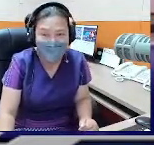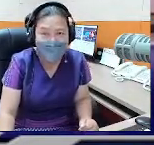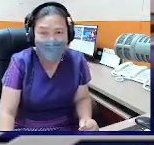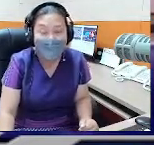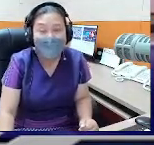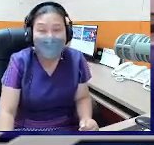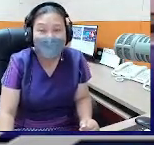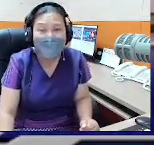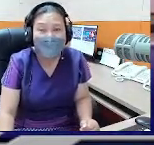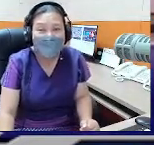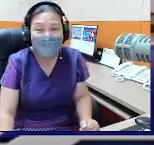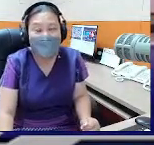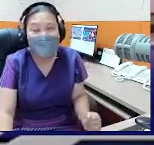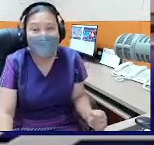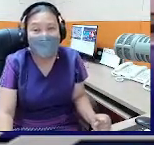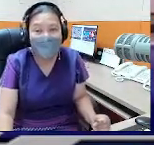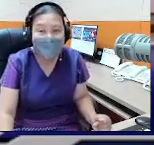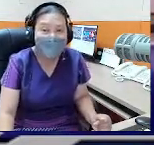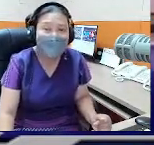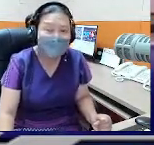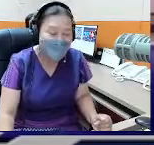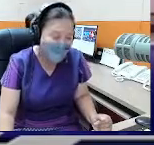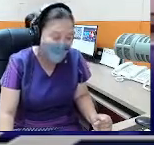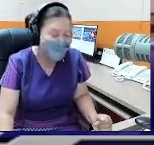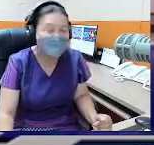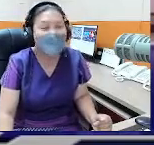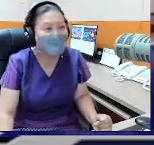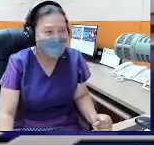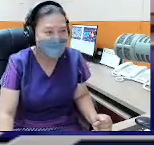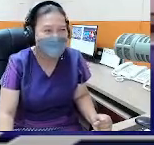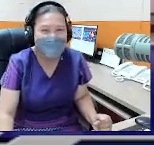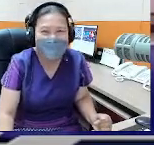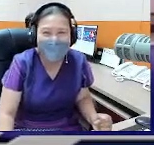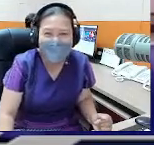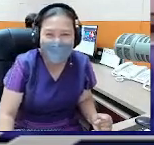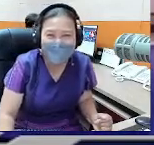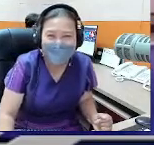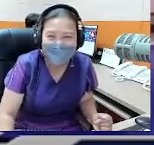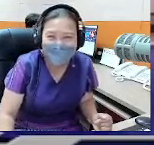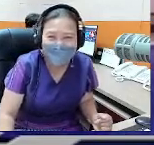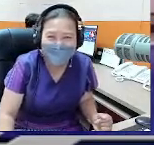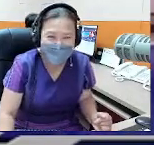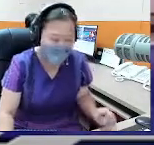ามรับฟังเรากลับมาเจอกันใหม่วันจันทร์หลังข่าว 9:00 น.วันนี้สวัสดีค่ะ